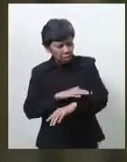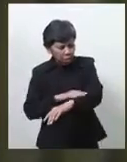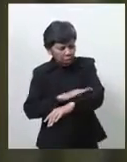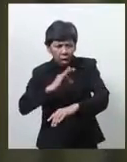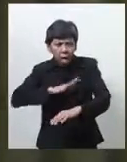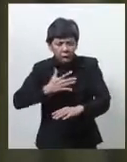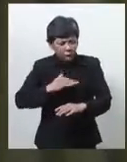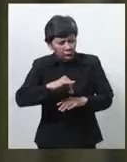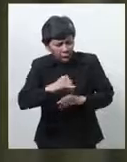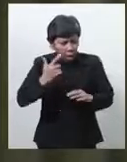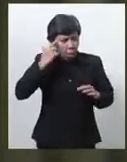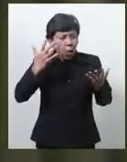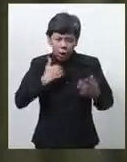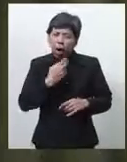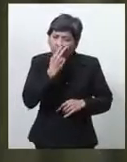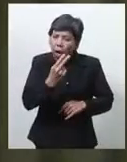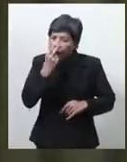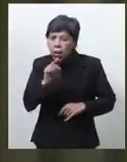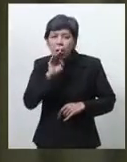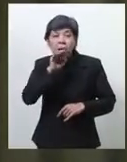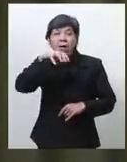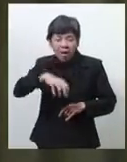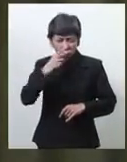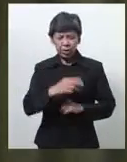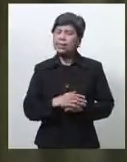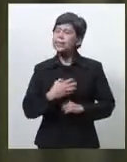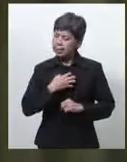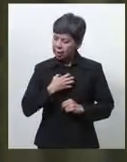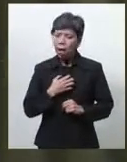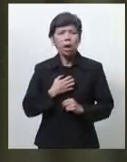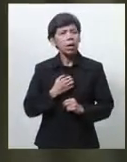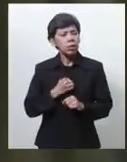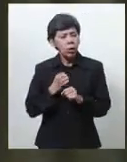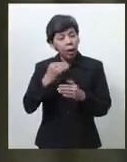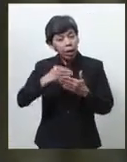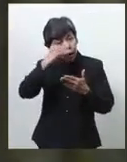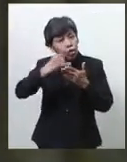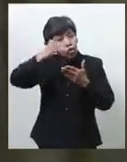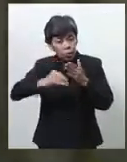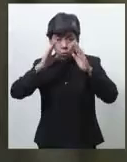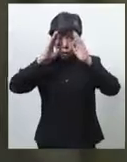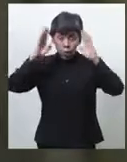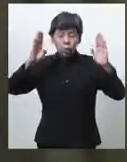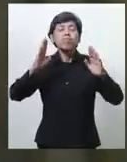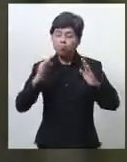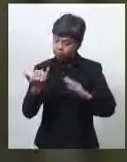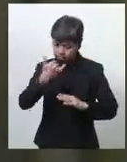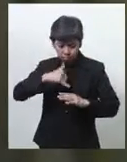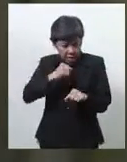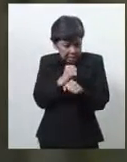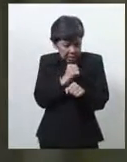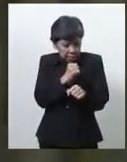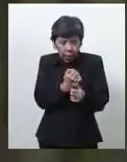คือเห็นมาหลายที่แล้วแหละก็เลยแบบอยากให้คนพิการที่จบออกมามีความรู้มาดูแลคนพิการตรงนี้มากกว่า